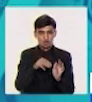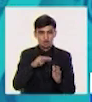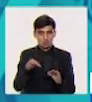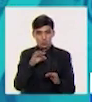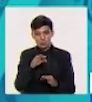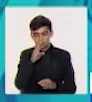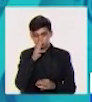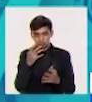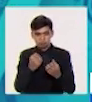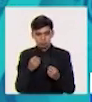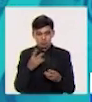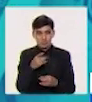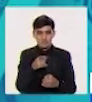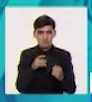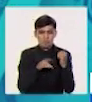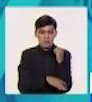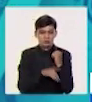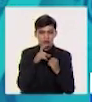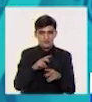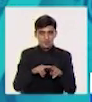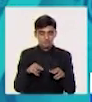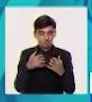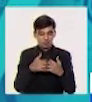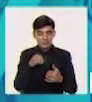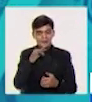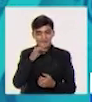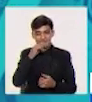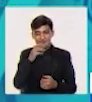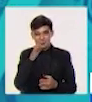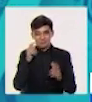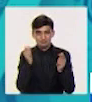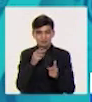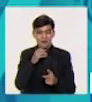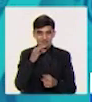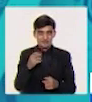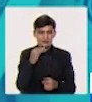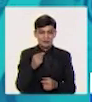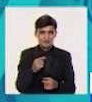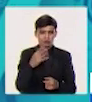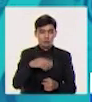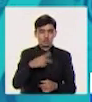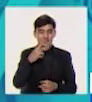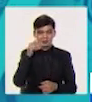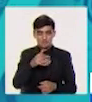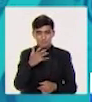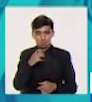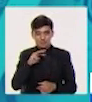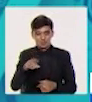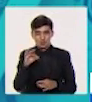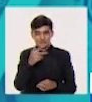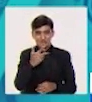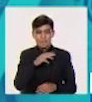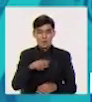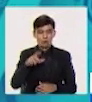банктің есебі бойынша кедей адам болып саналасыз. Ал карантин кезінде 42.500 теңгеге қолы әрең жеткен 3 миллионға жуық